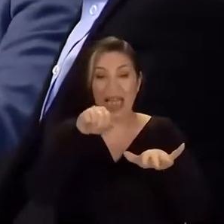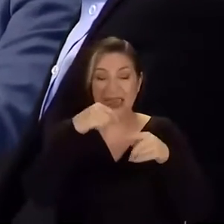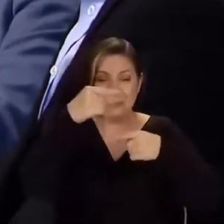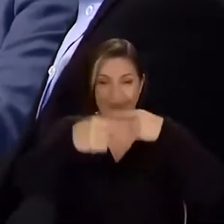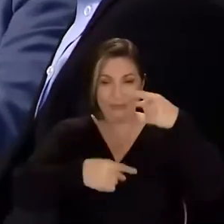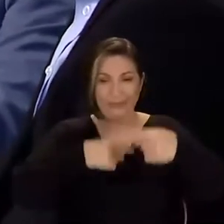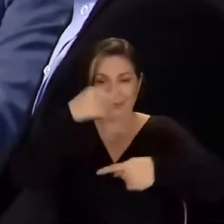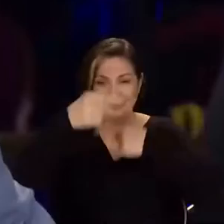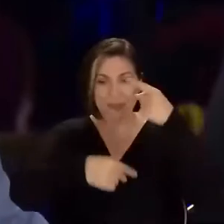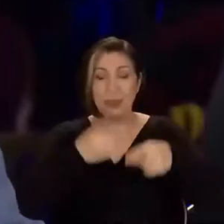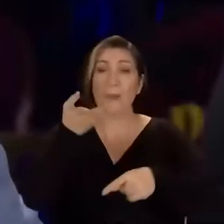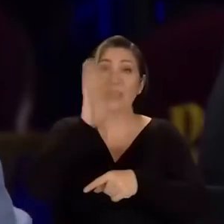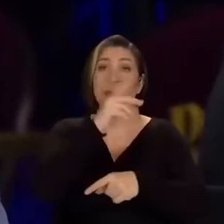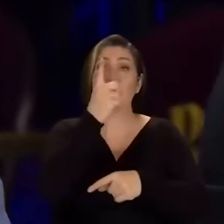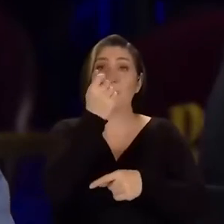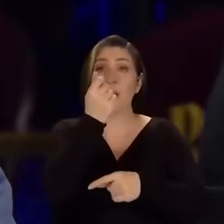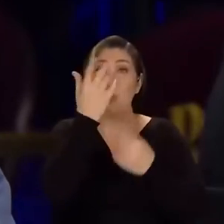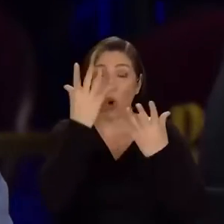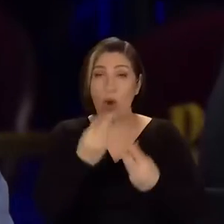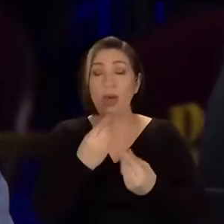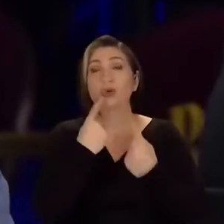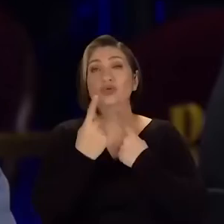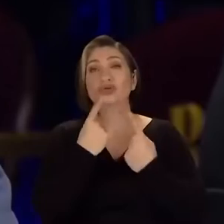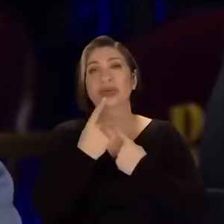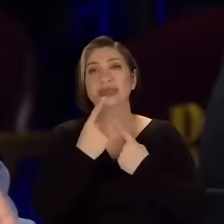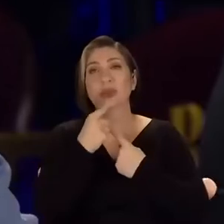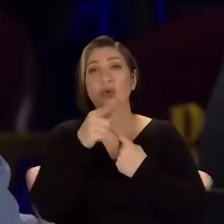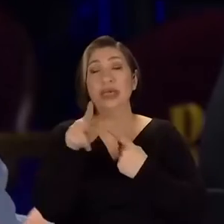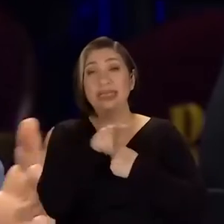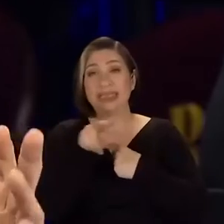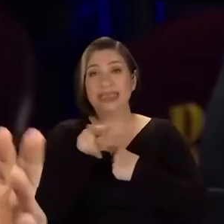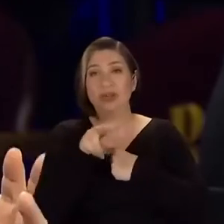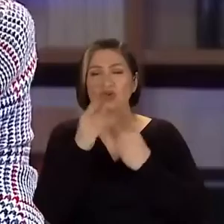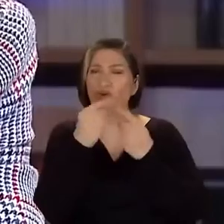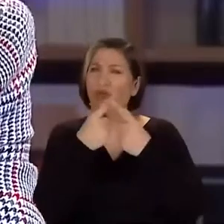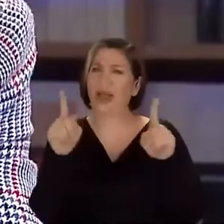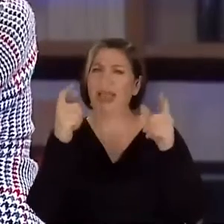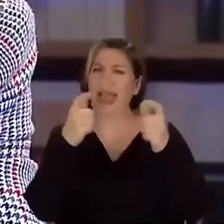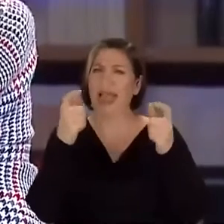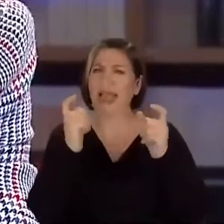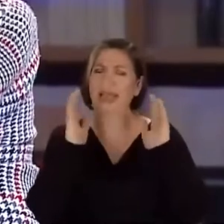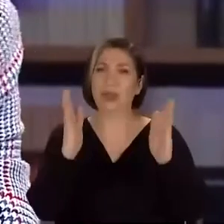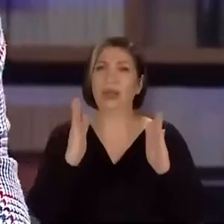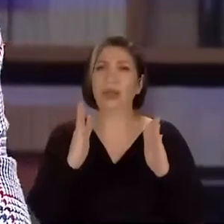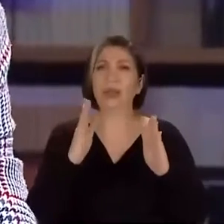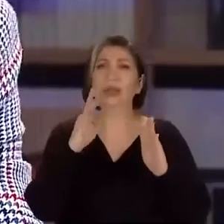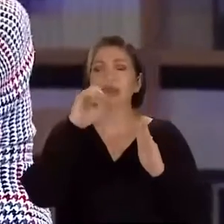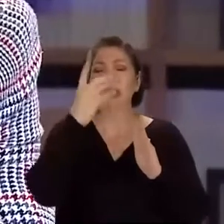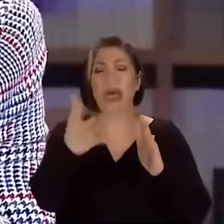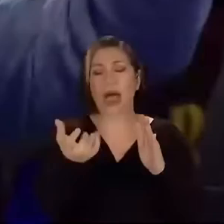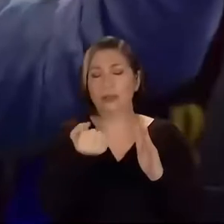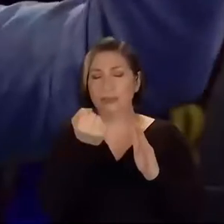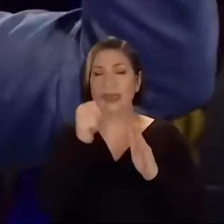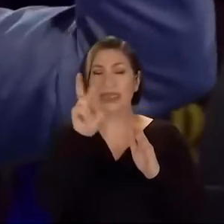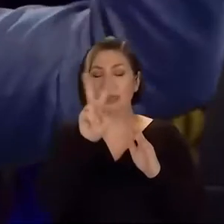çarkları çeviren bir başka para birimi olarak mı konuşacağız? Bu ikisi çok farklı yerlere götürür bizi. Sadece alıp tutacaksak,